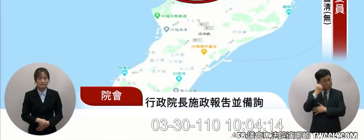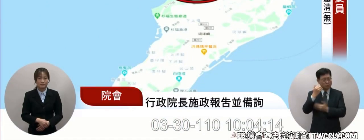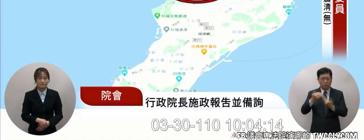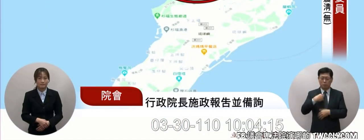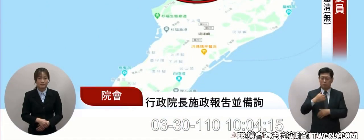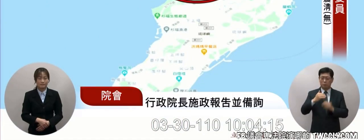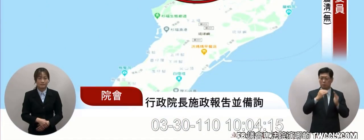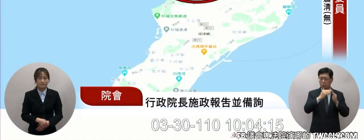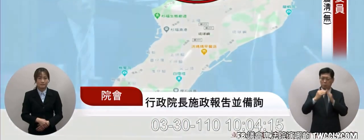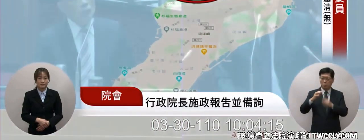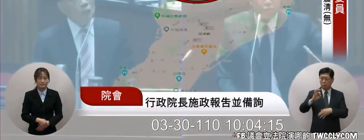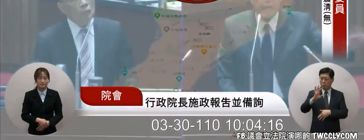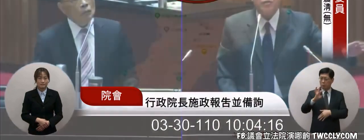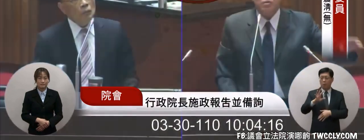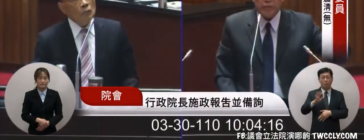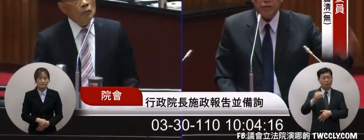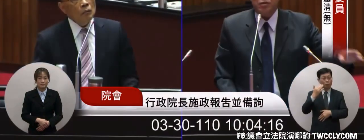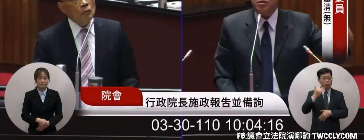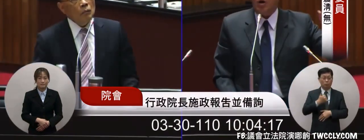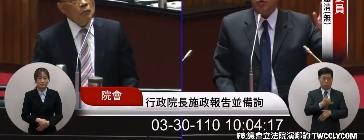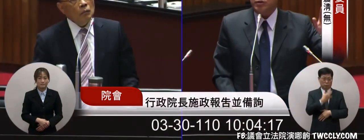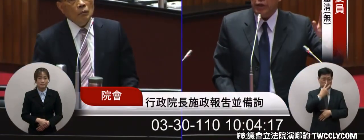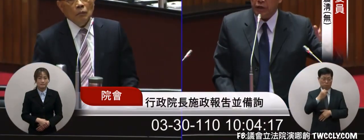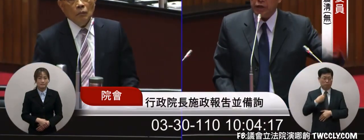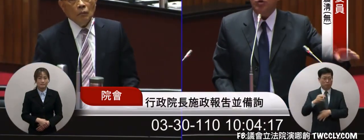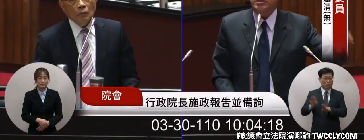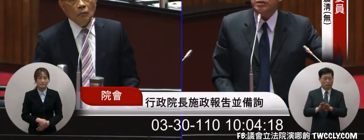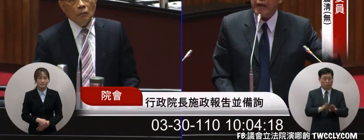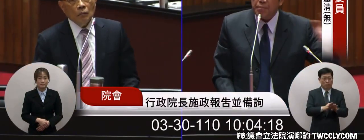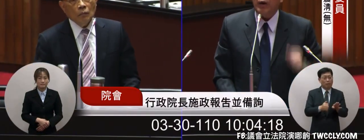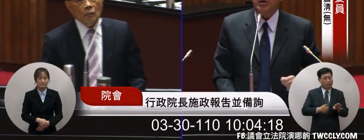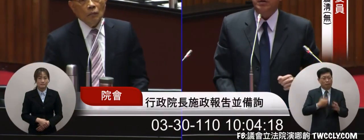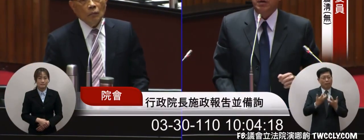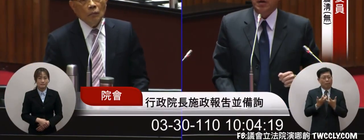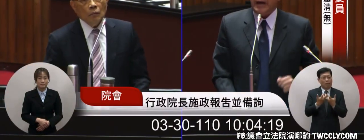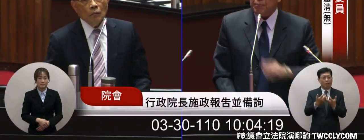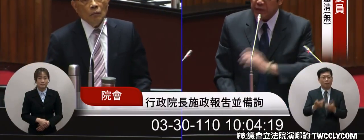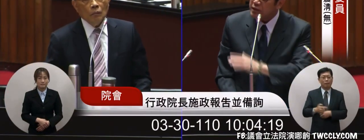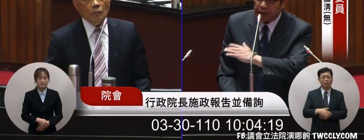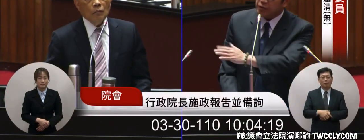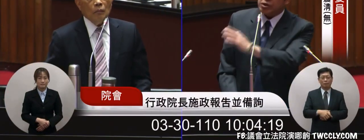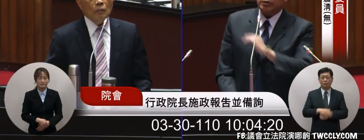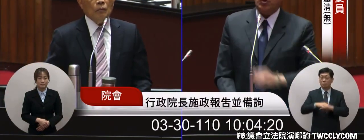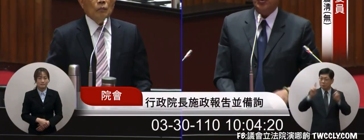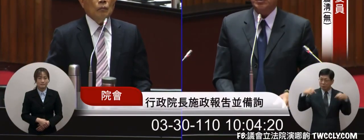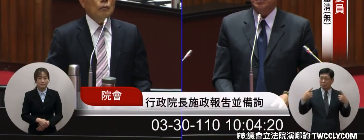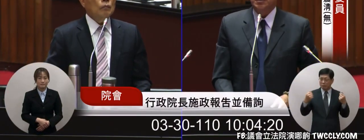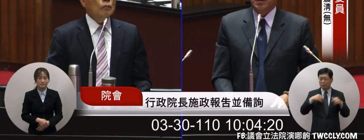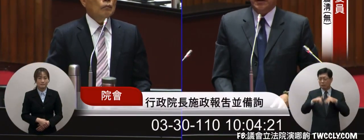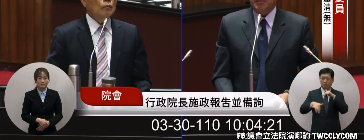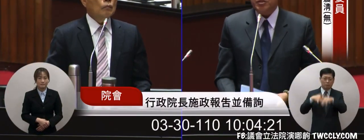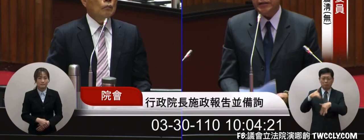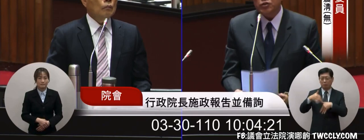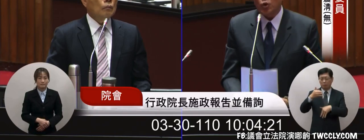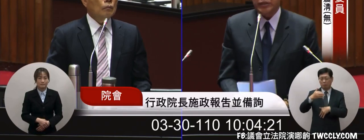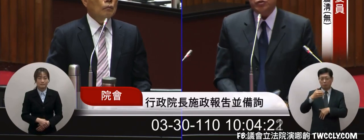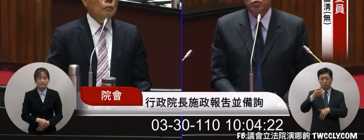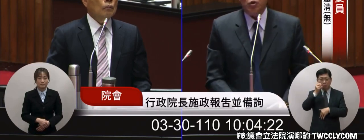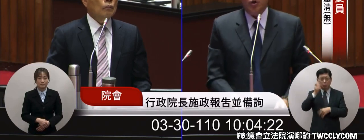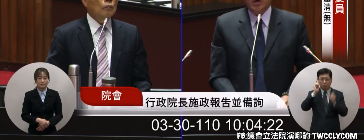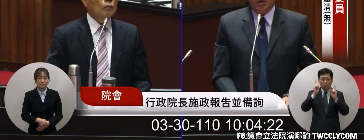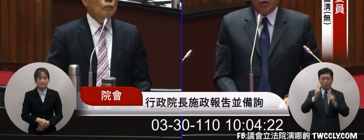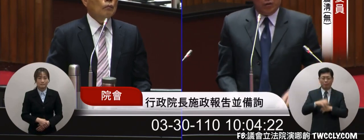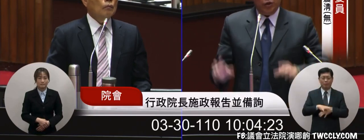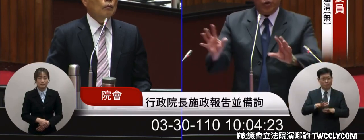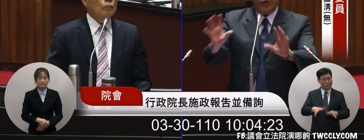所以每次不管是假日真的是可以說是塞爆了那平常也是很多遊客那麼現在重點